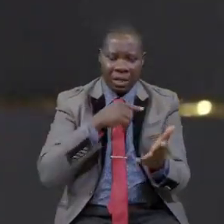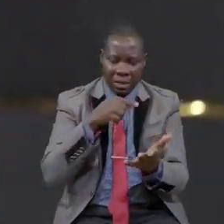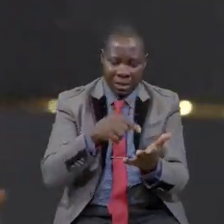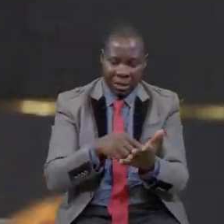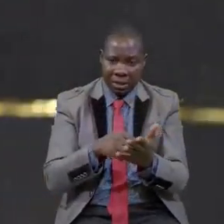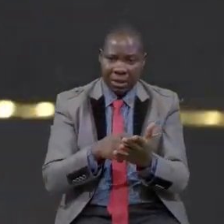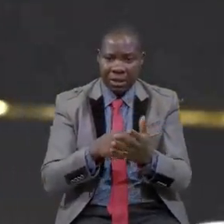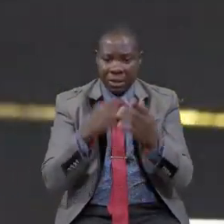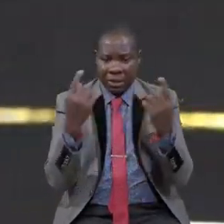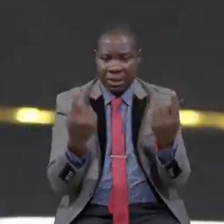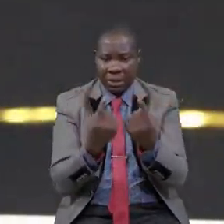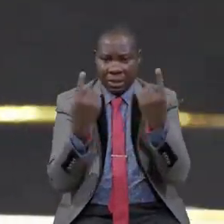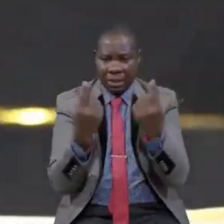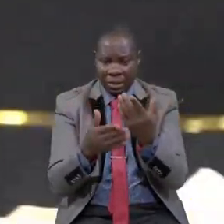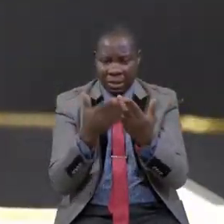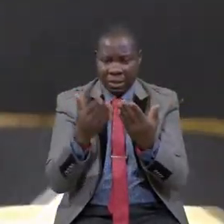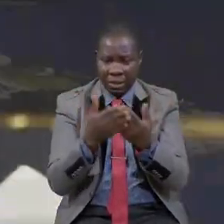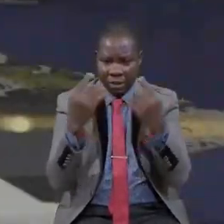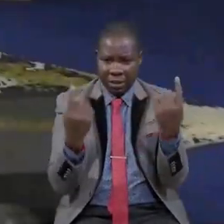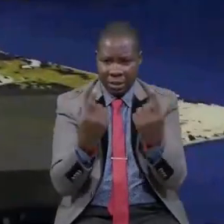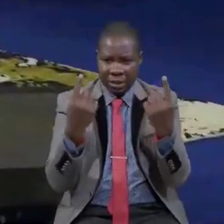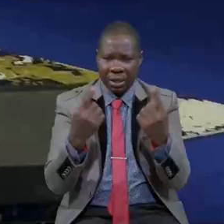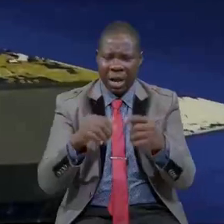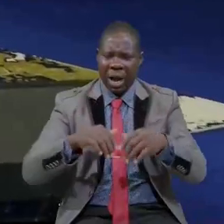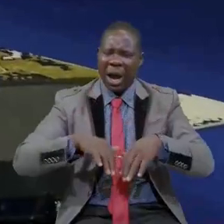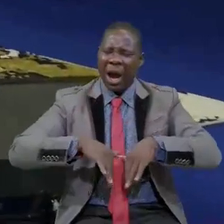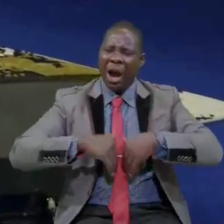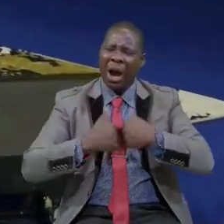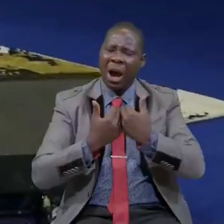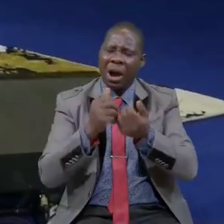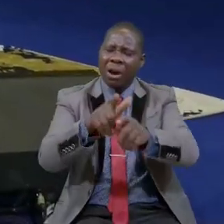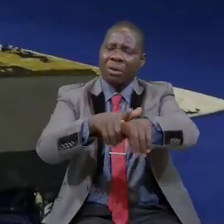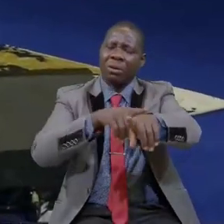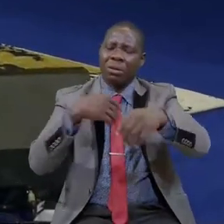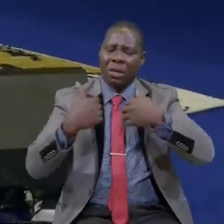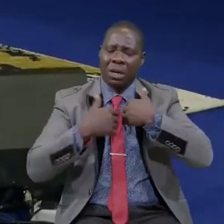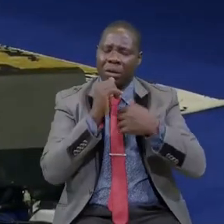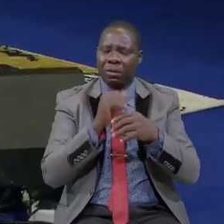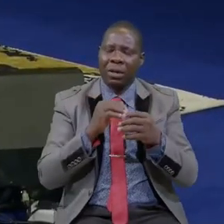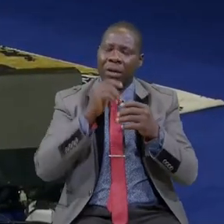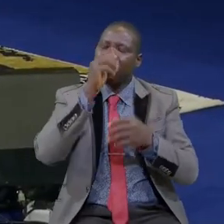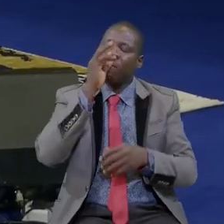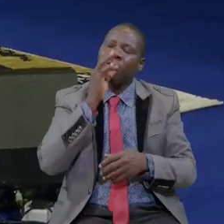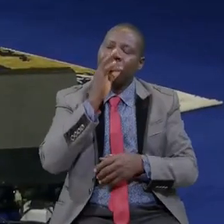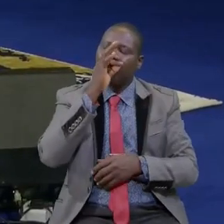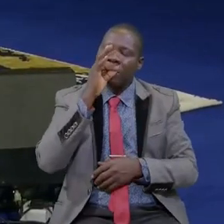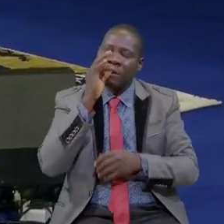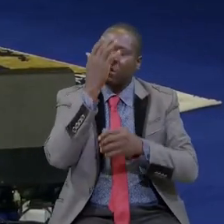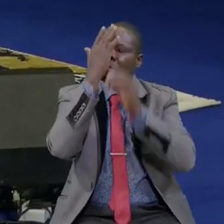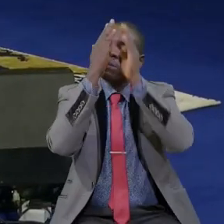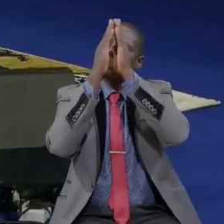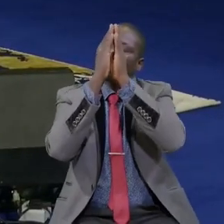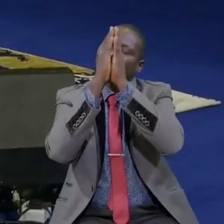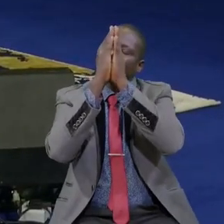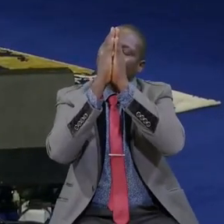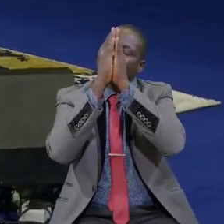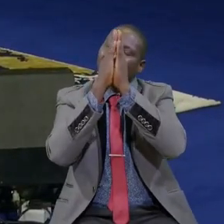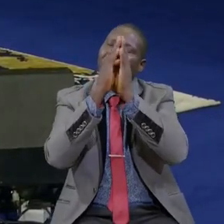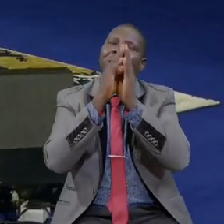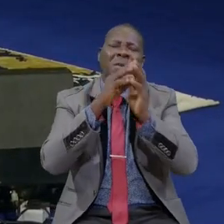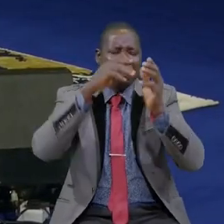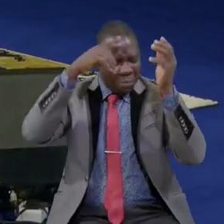ce péché mignon, depuis combien de temps j'ai jeûné, depuis combien de temps je n'ai pas prié, depuis combien de temps